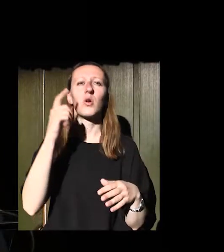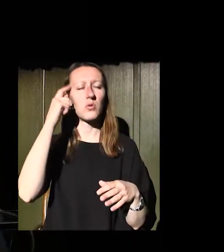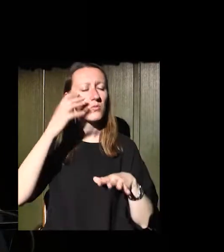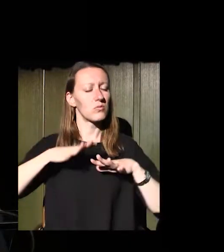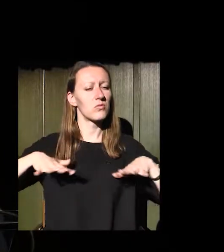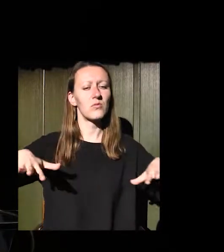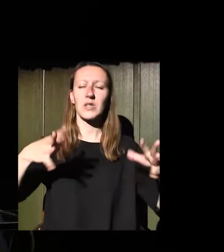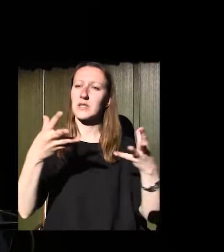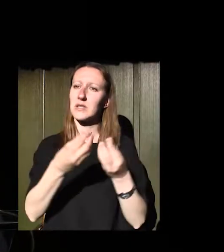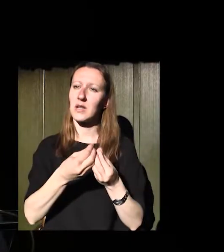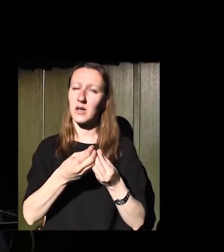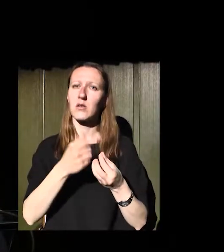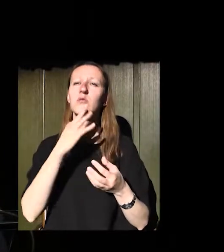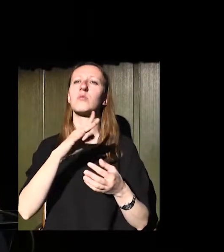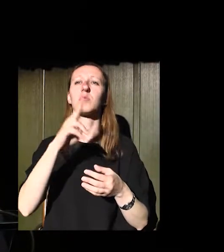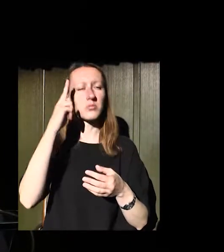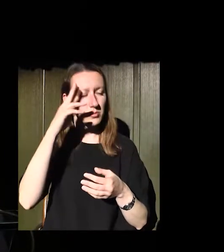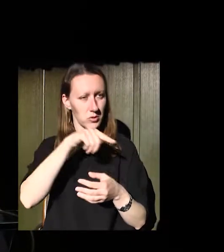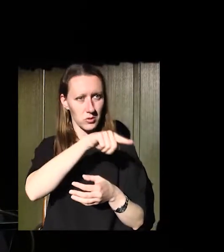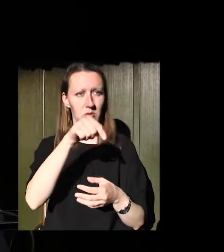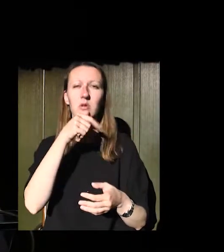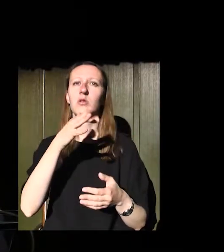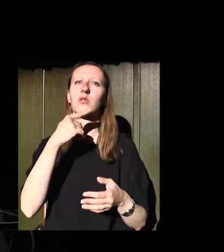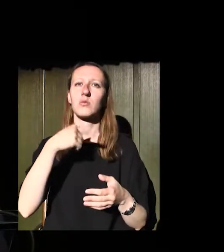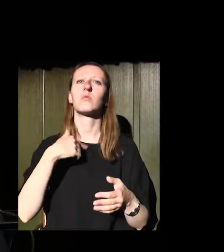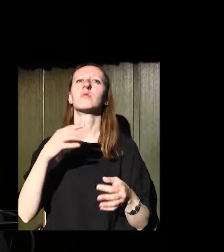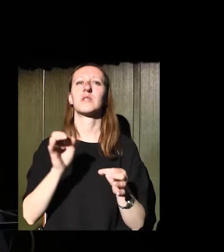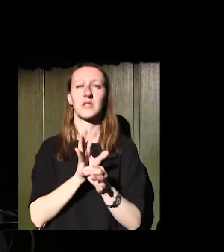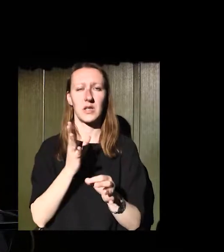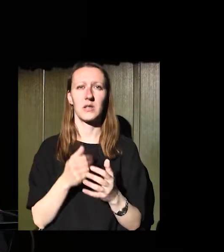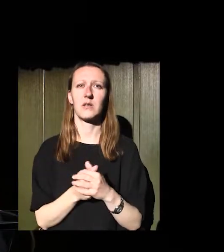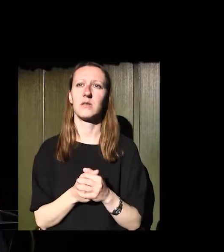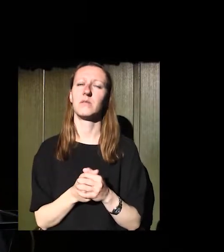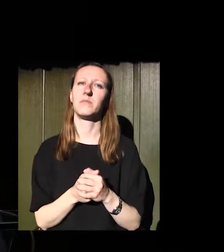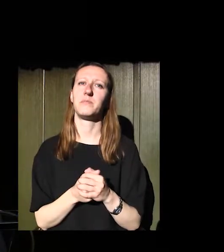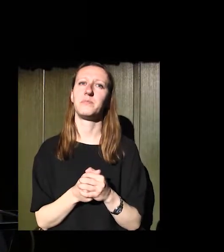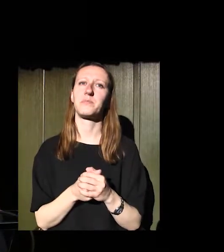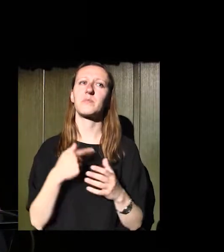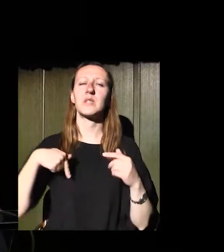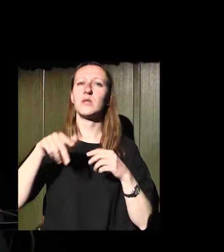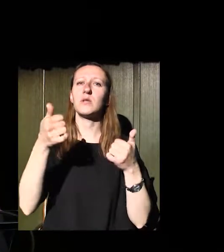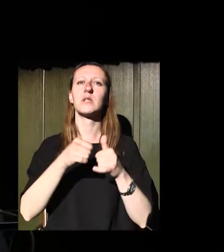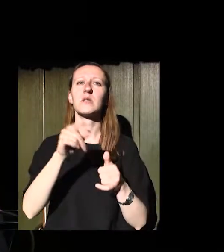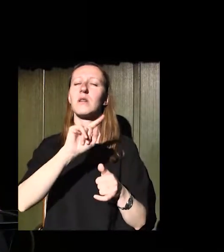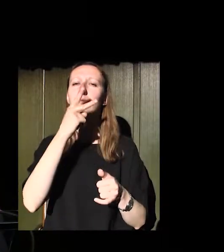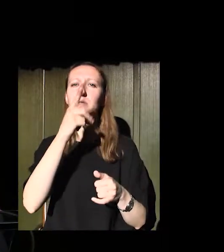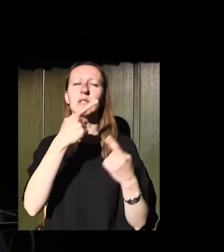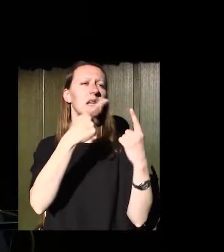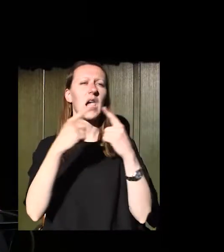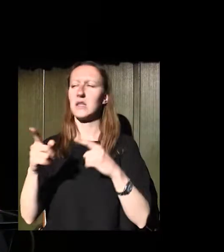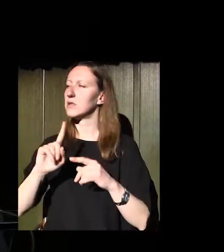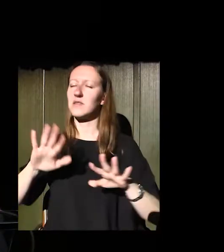i multikulturalnosti, po čemu smo nadaleko prepoznati i na što smo itekako ponosni. Mi u Istri ne